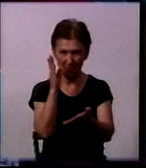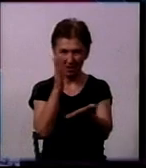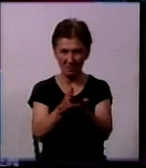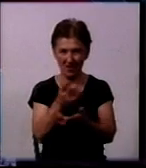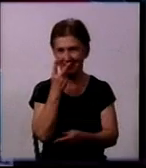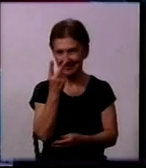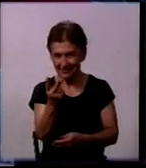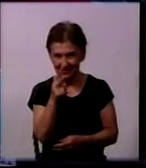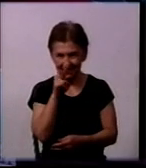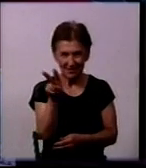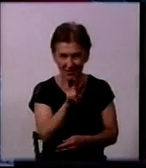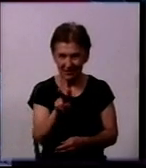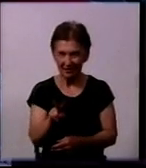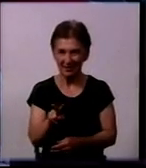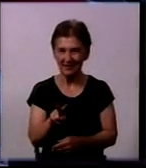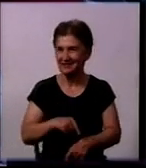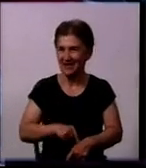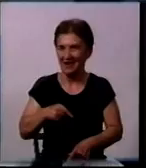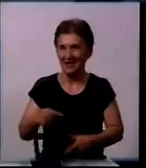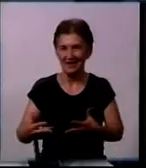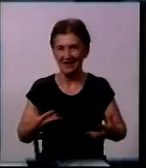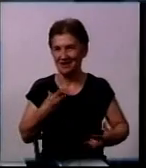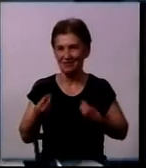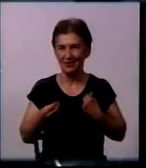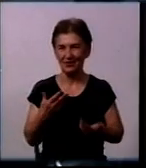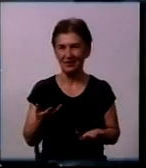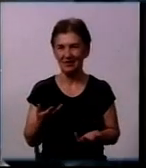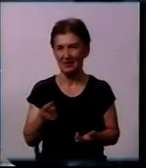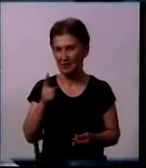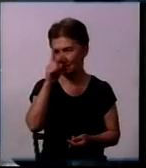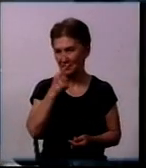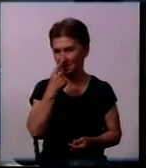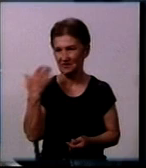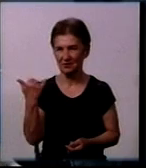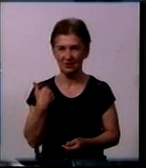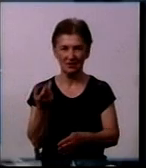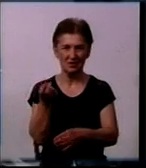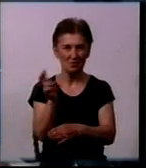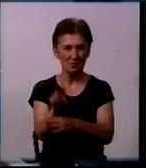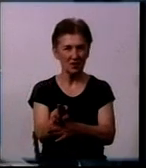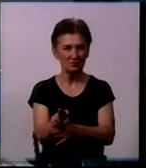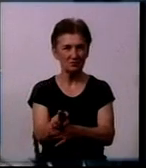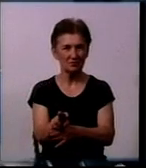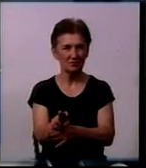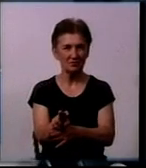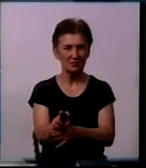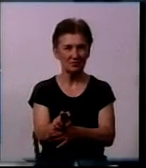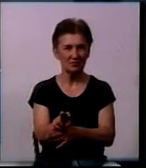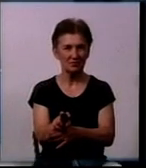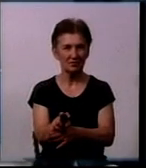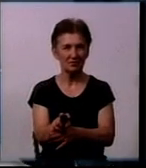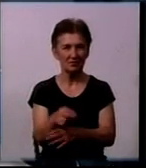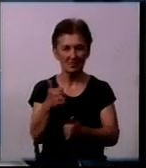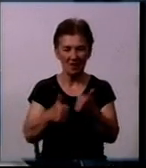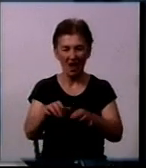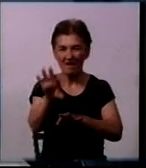Сидів, продивлявся. Емоції були не передати. Місяць тому я пройшла цей відбір,